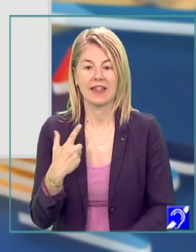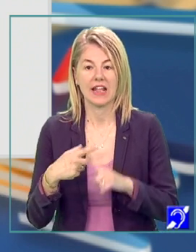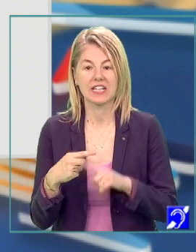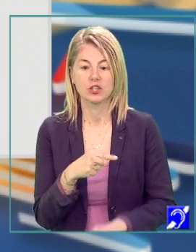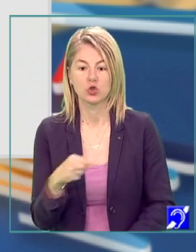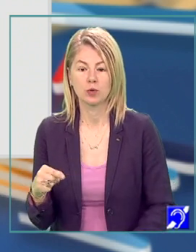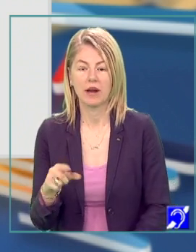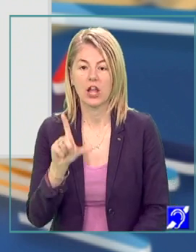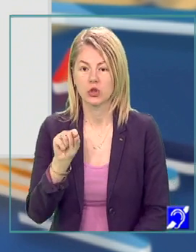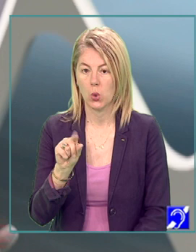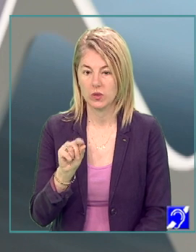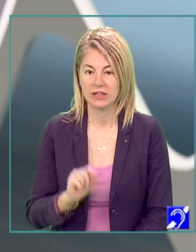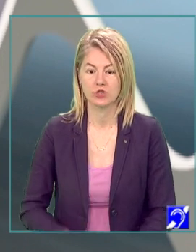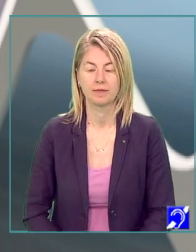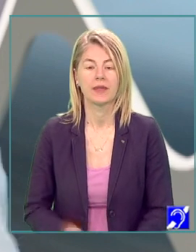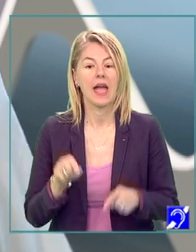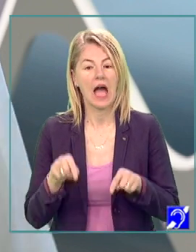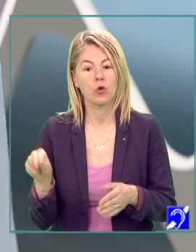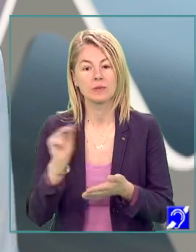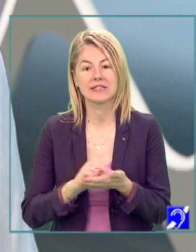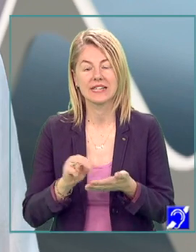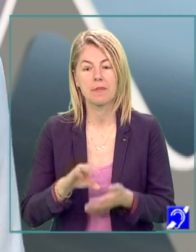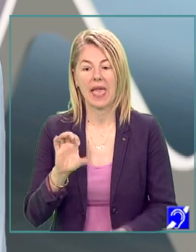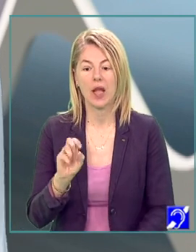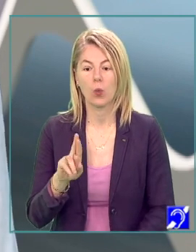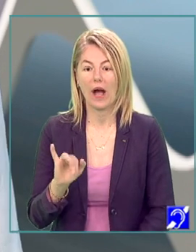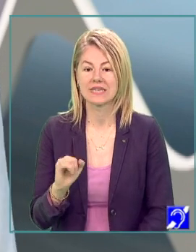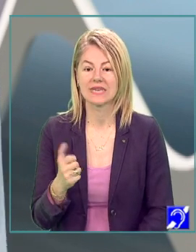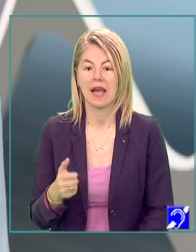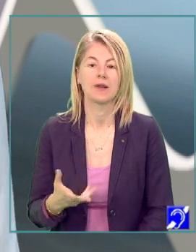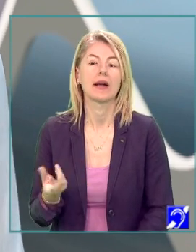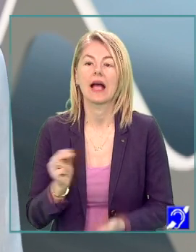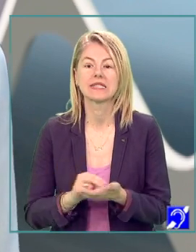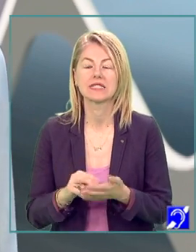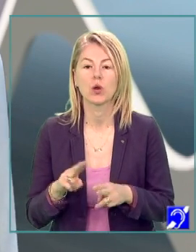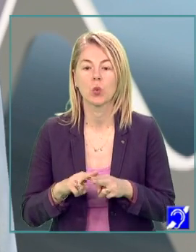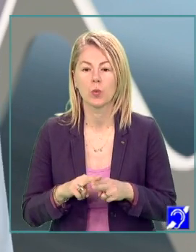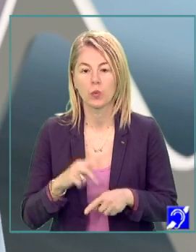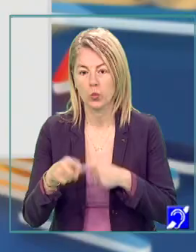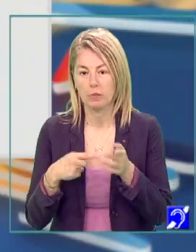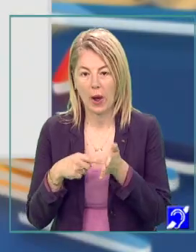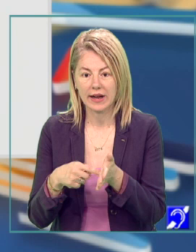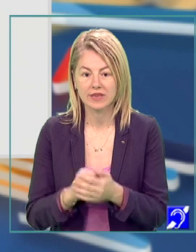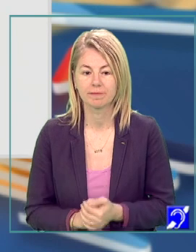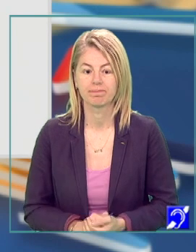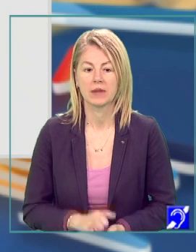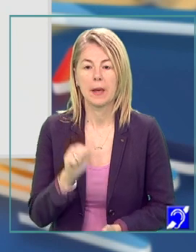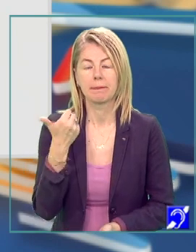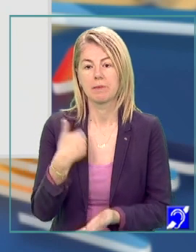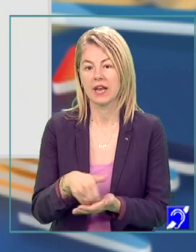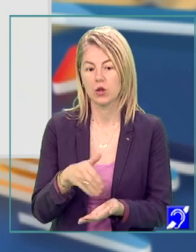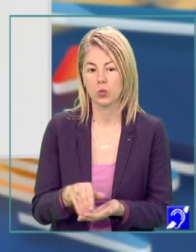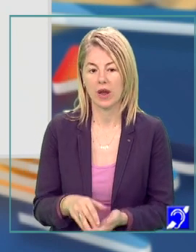3x supra 20. Acum scriem ecuația. Ecuația care se scrie este următoarea. Prima